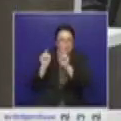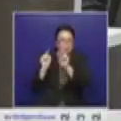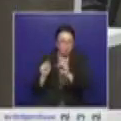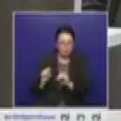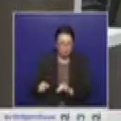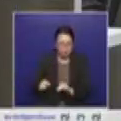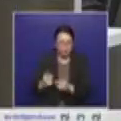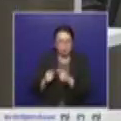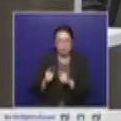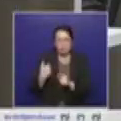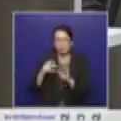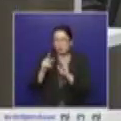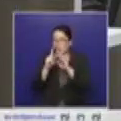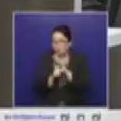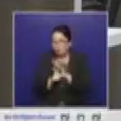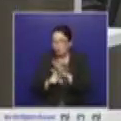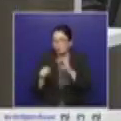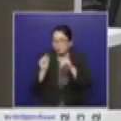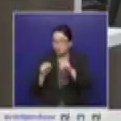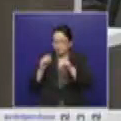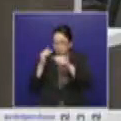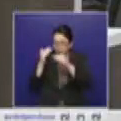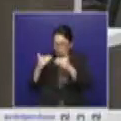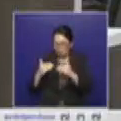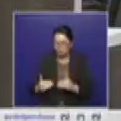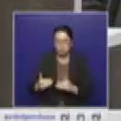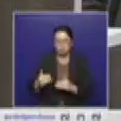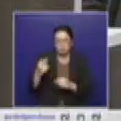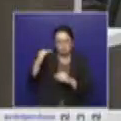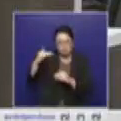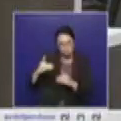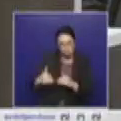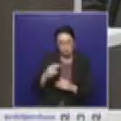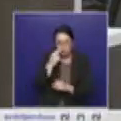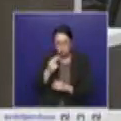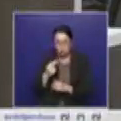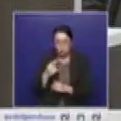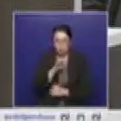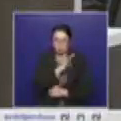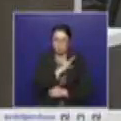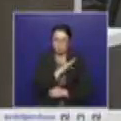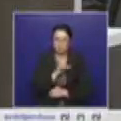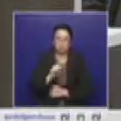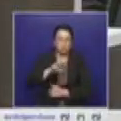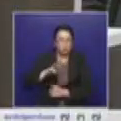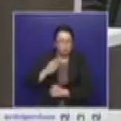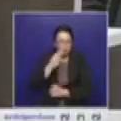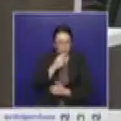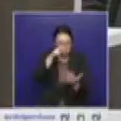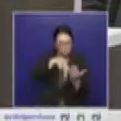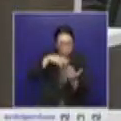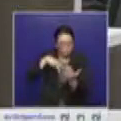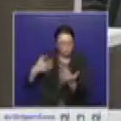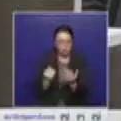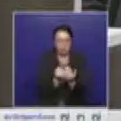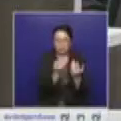ว. สว. ใช่ แล้วก็ให้สว.เนี่ยกลับมาตั้งลุงยกมือให้ลุงตู ่ใช ่หนุนเป็นนายก นี่ไงความไม่ปริศ